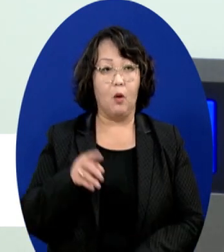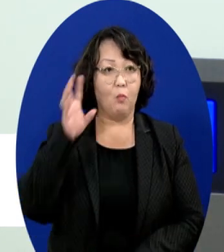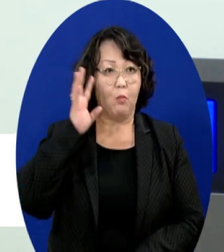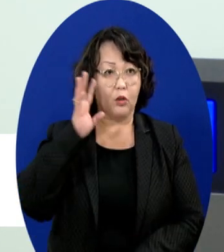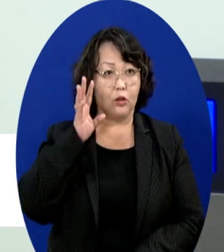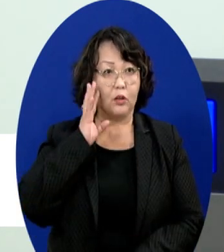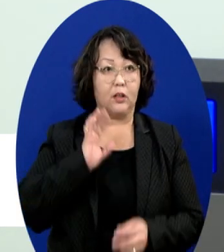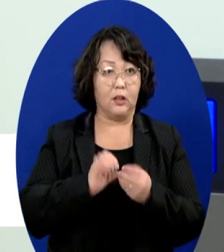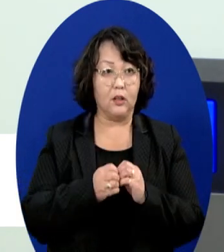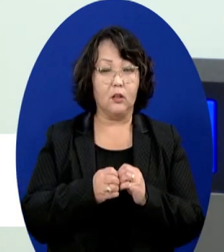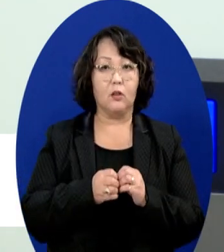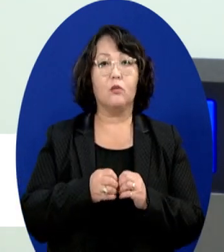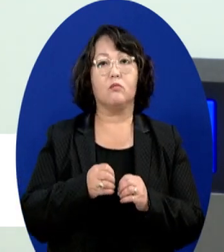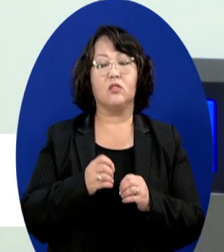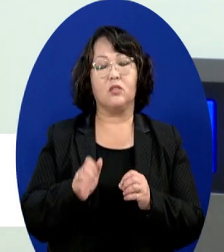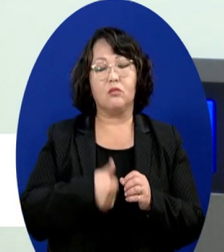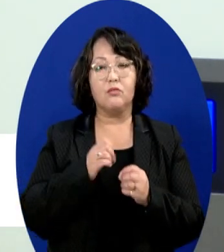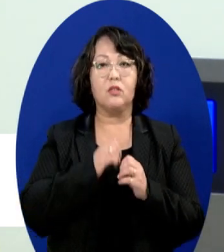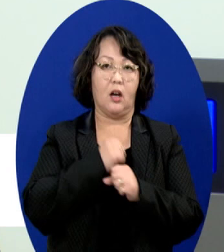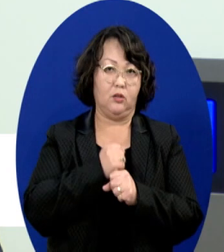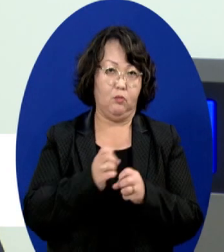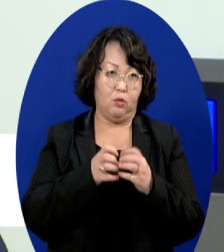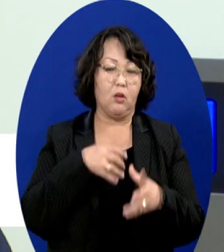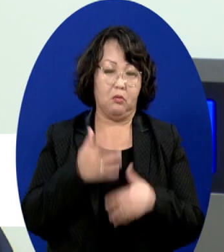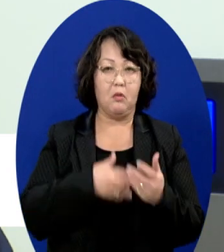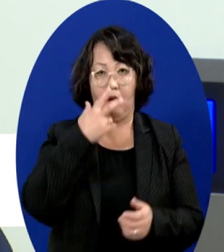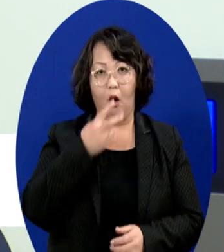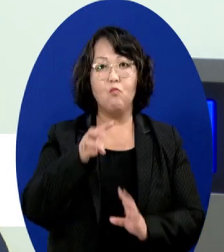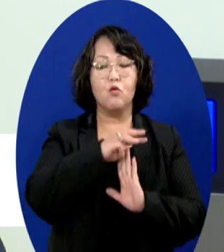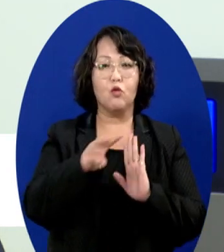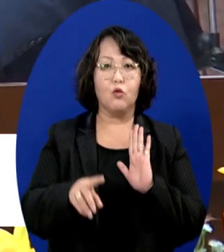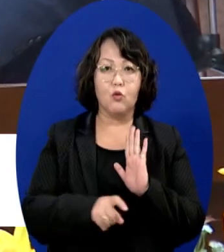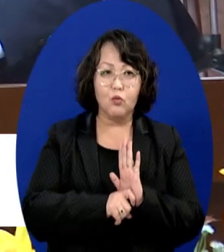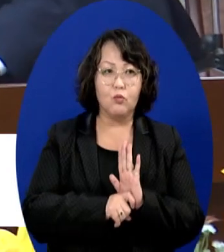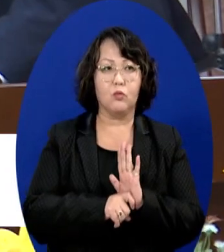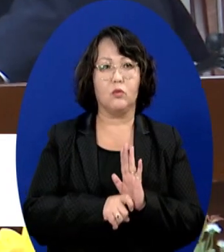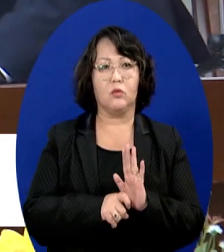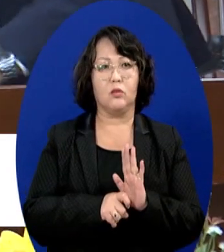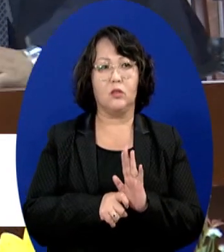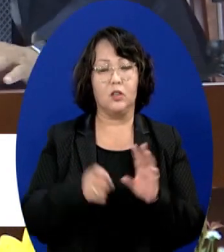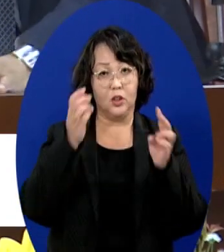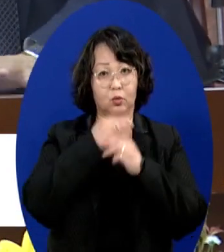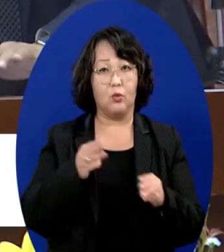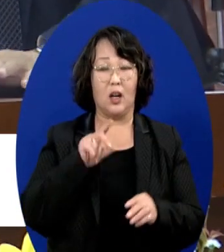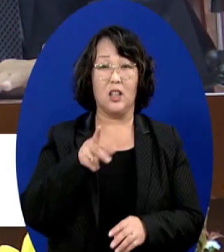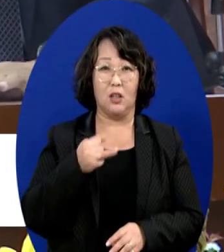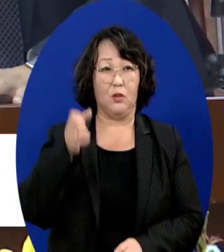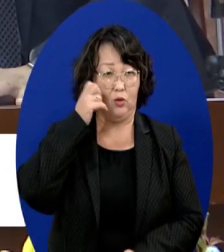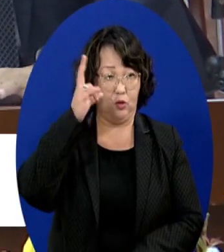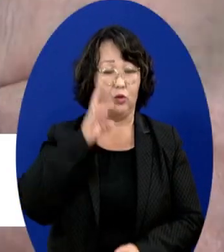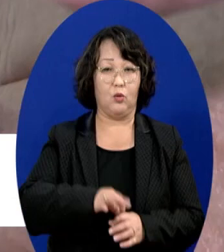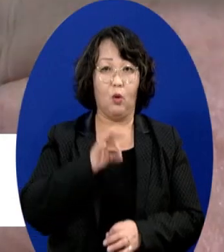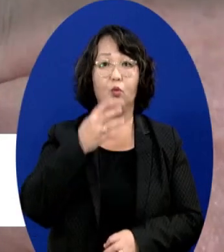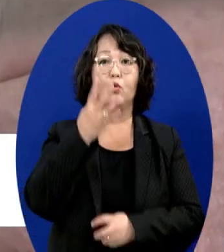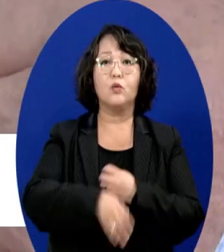бол нэлийн гаривтай ажлуудыг бол хийсэн харагдаж байна. Бидний мөрийн хөтөлбөрийн бол бүрэн үтсэн. Шинжлэх ухааны академийн ерөнхийлөгчийн сонгуул 4